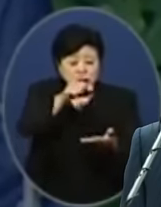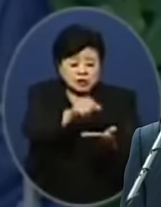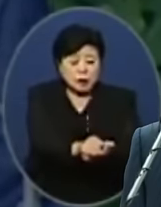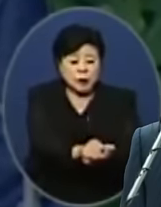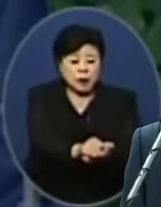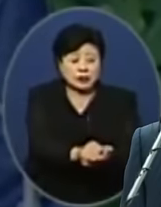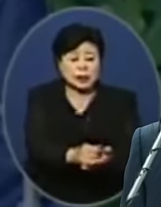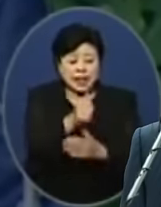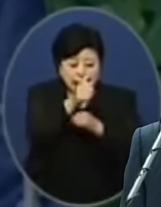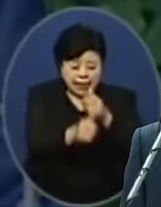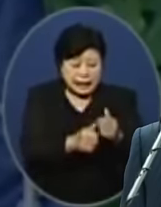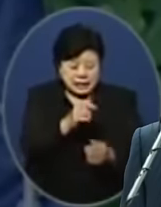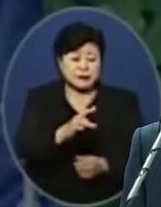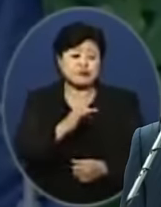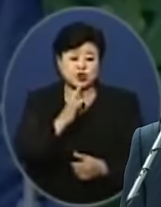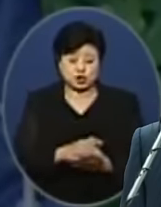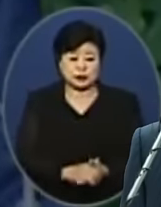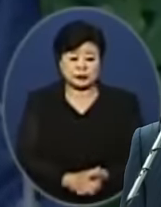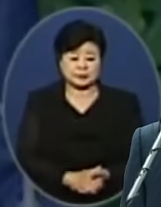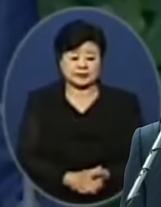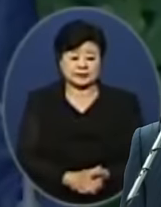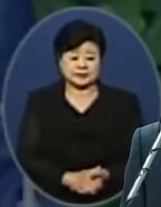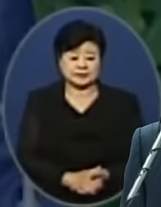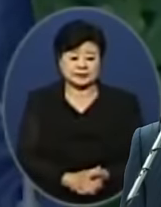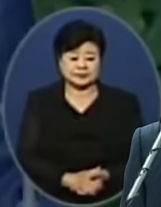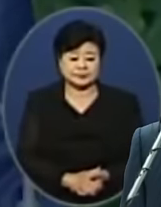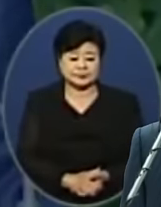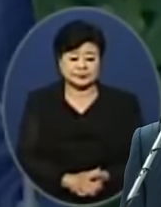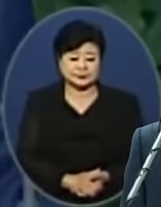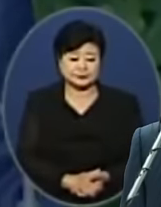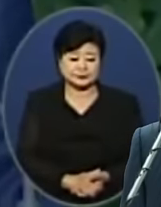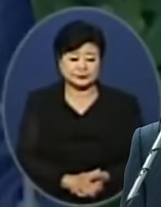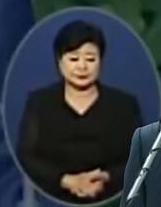분은 하나님밖에 없기 때문인 것입니다.